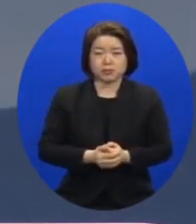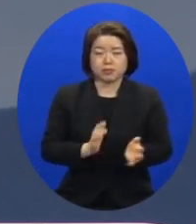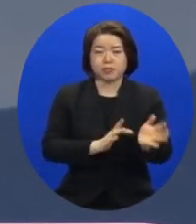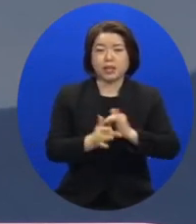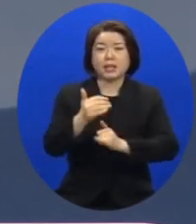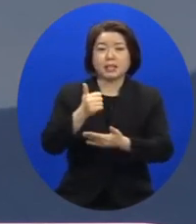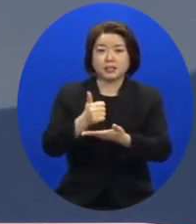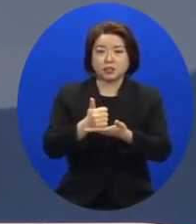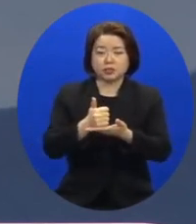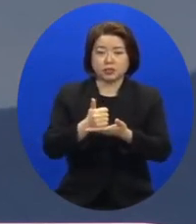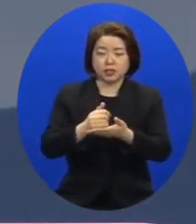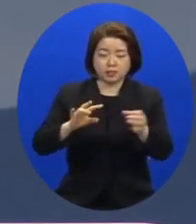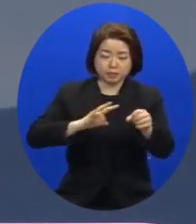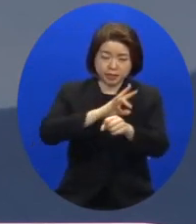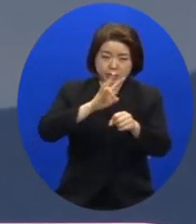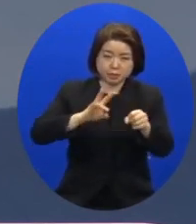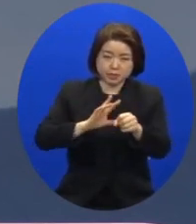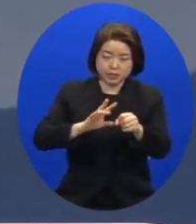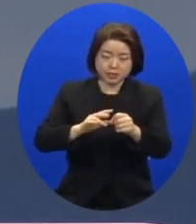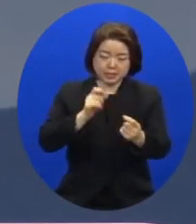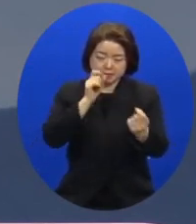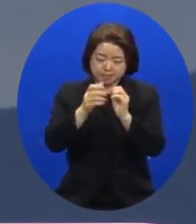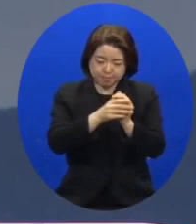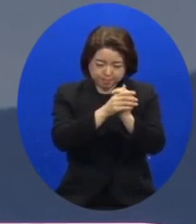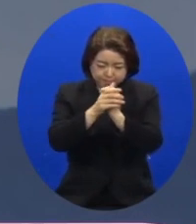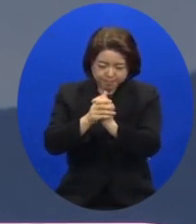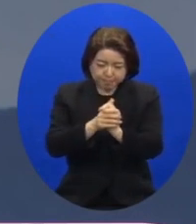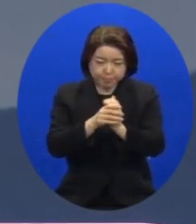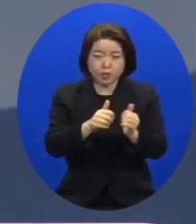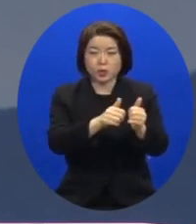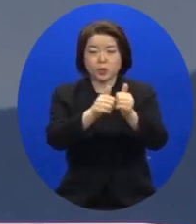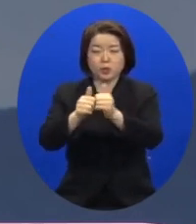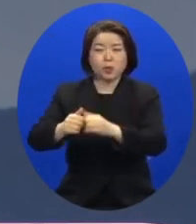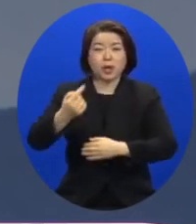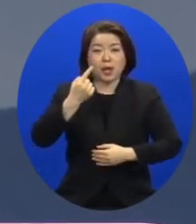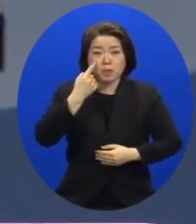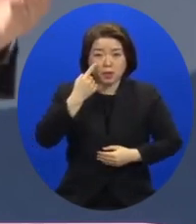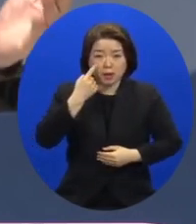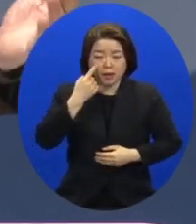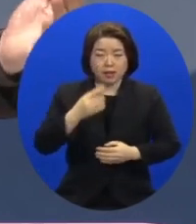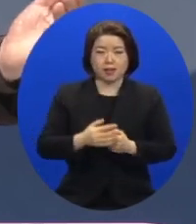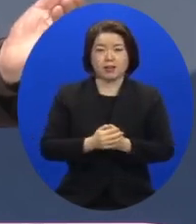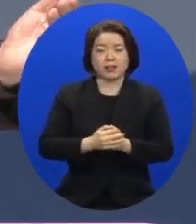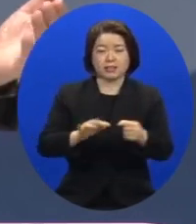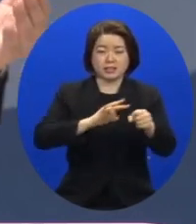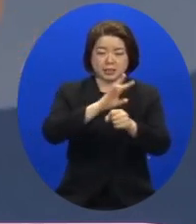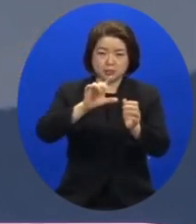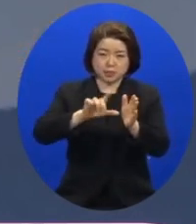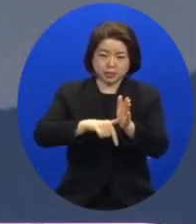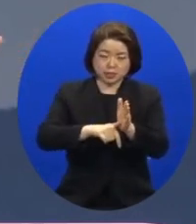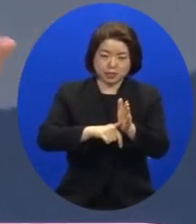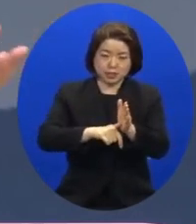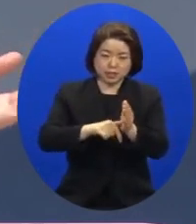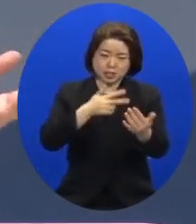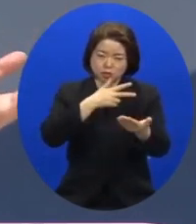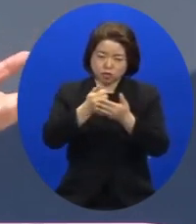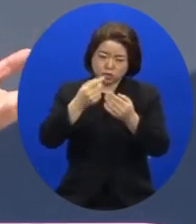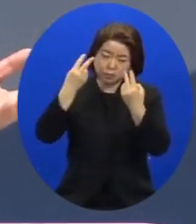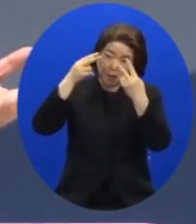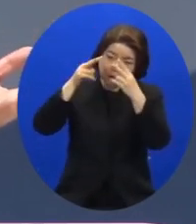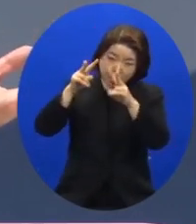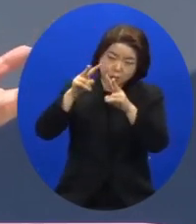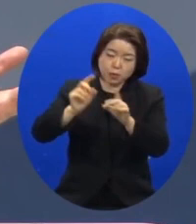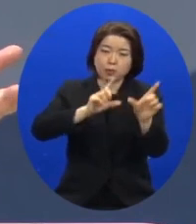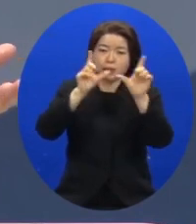예수님과 24시간 침 미리 동행 하시라 주님을 24시간 바라보고 사시라고 그렇게 권해드리는